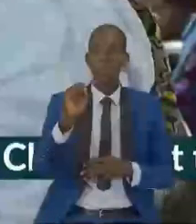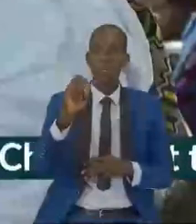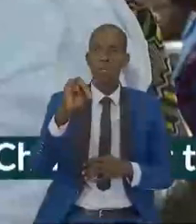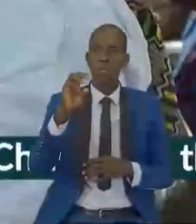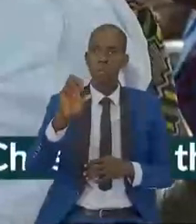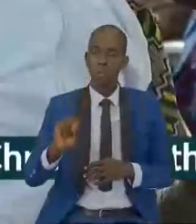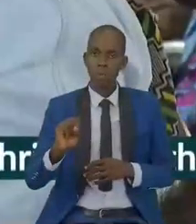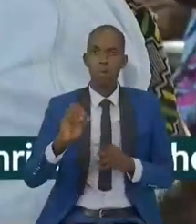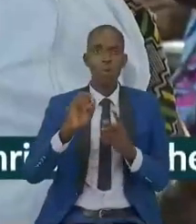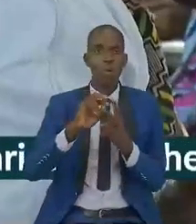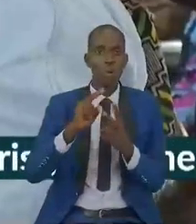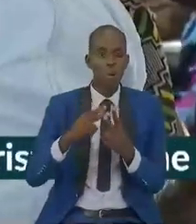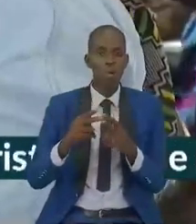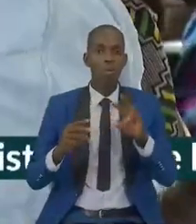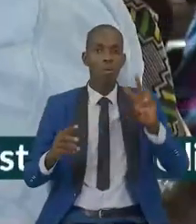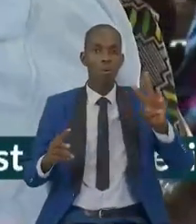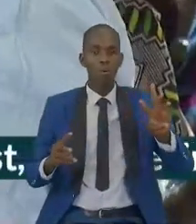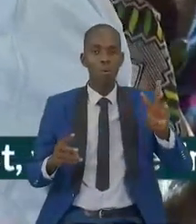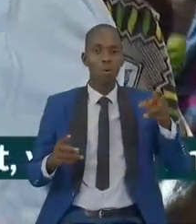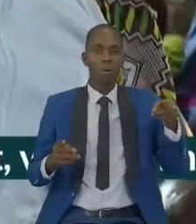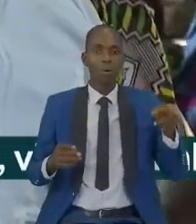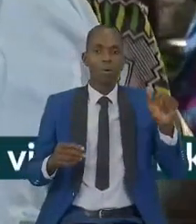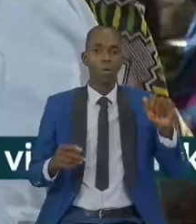coordonnées à ce numéro